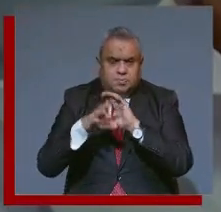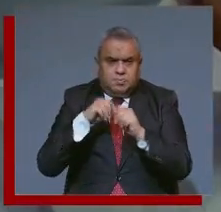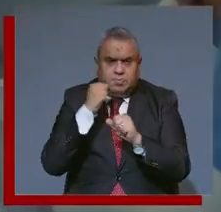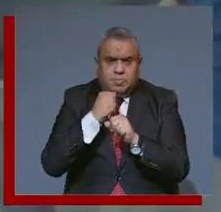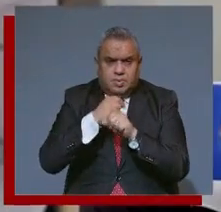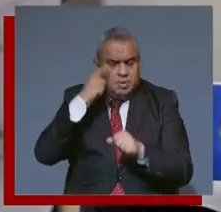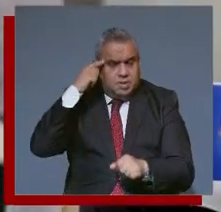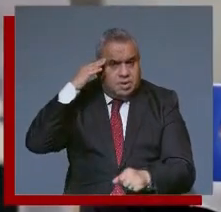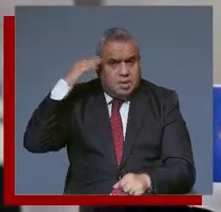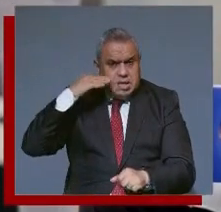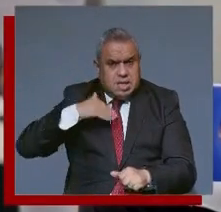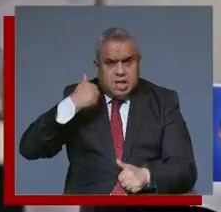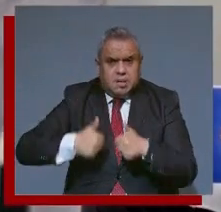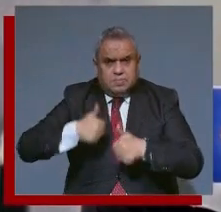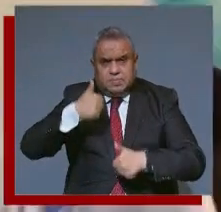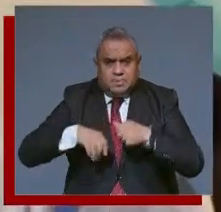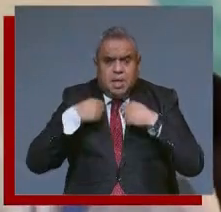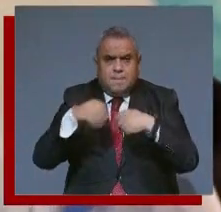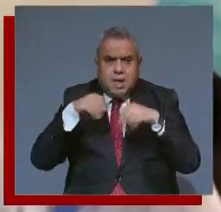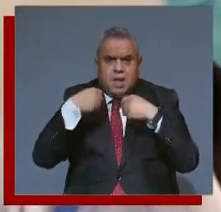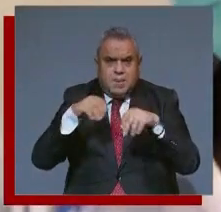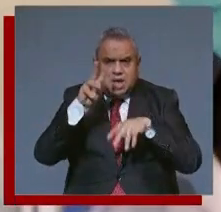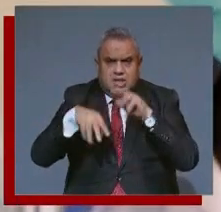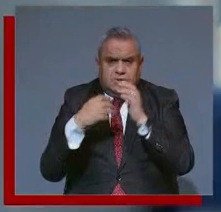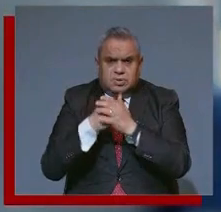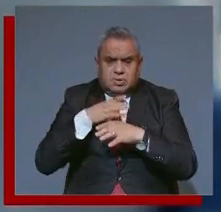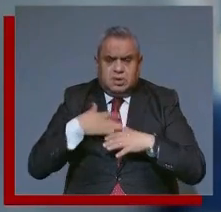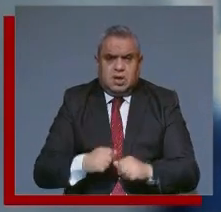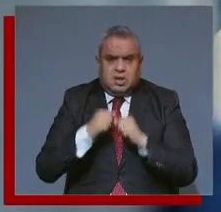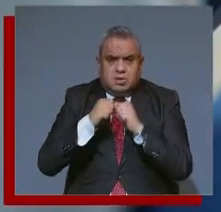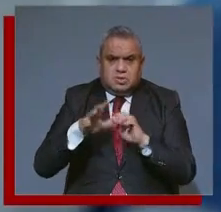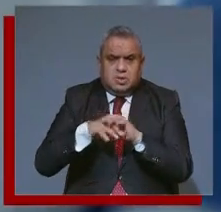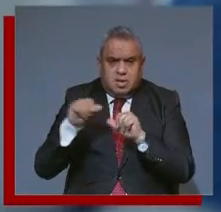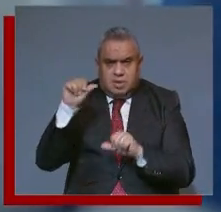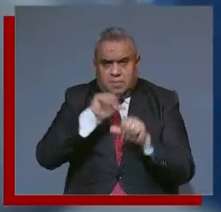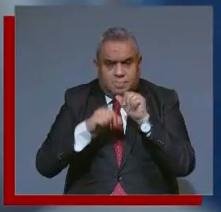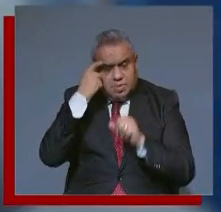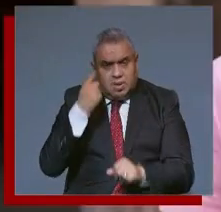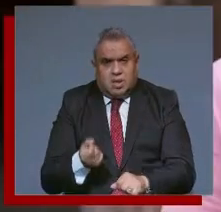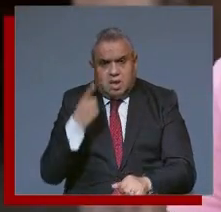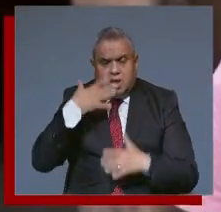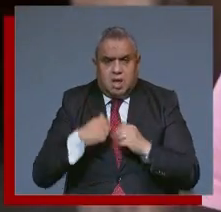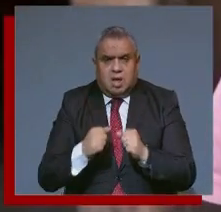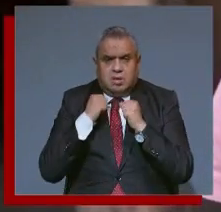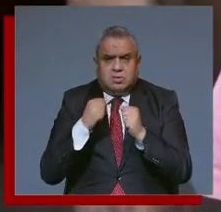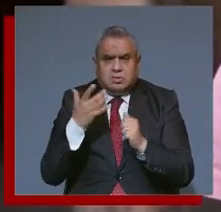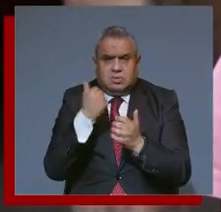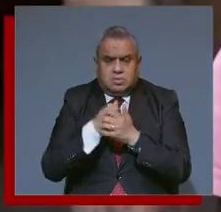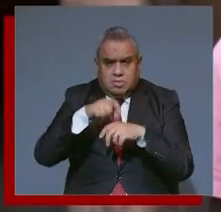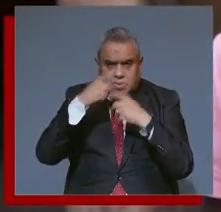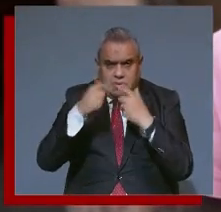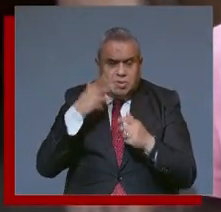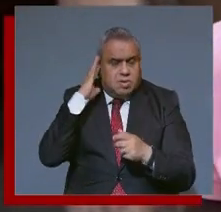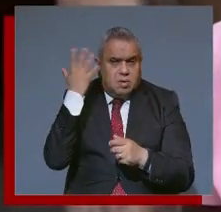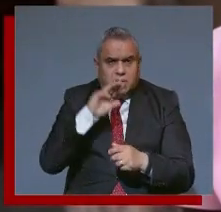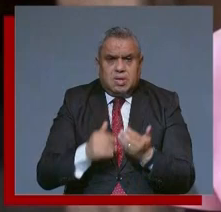من تنافسية الاستثمار بقطاع الرعاية والتصنيع والابتكار في القطاع الصحي عبر منصة